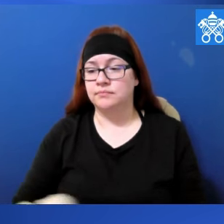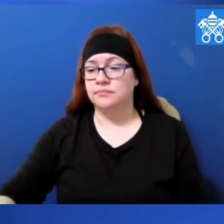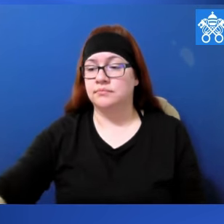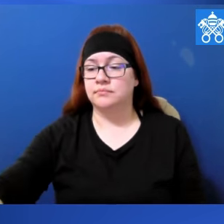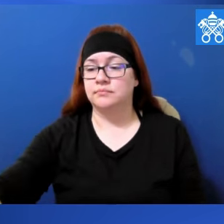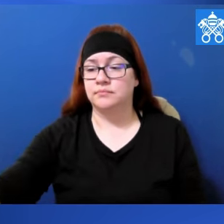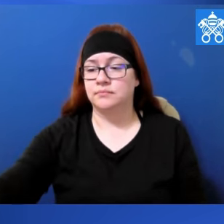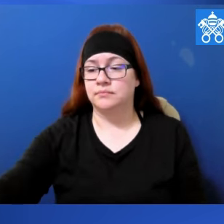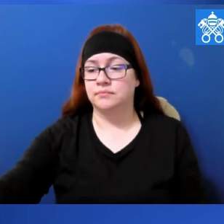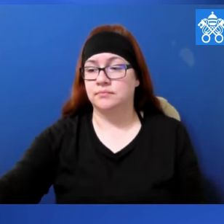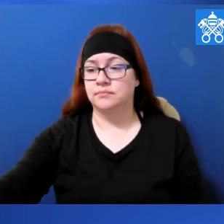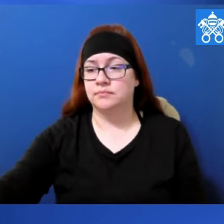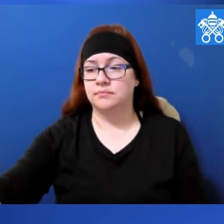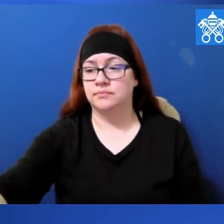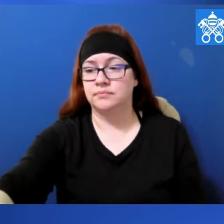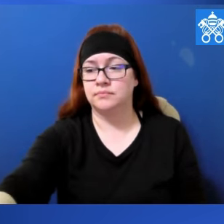in Lui.